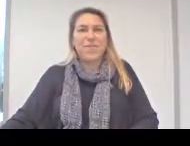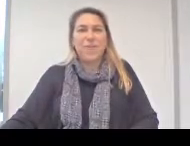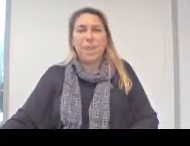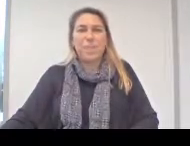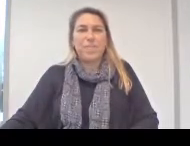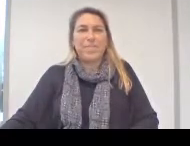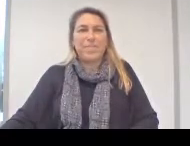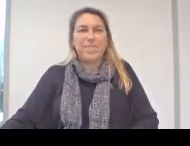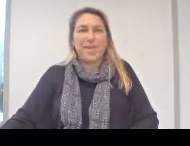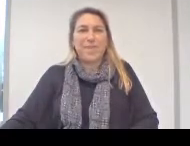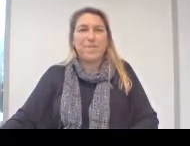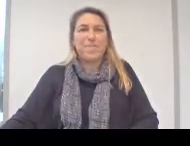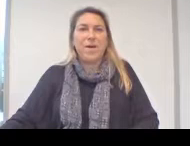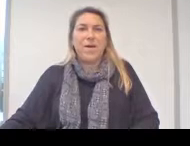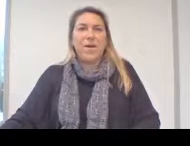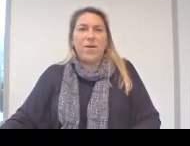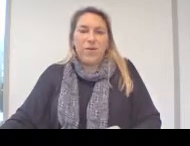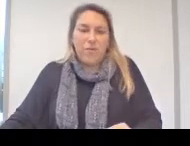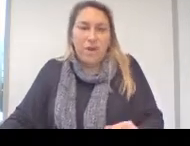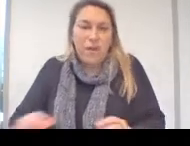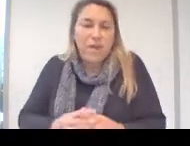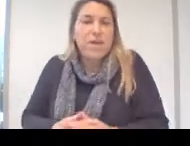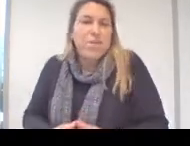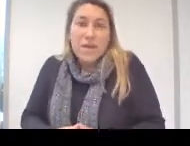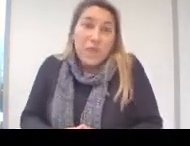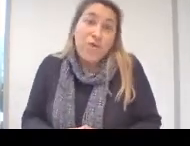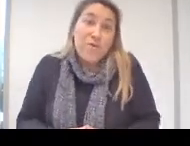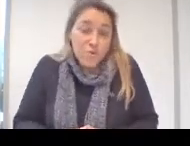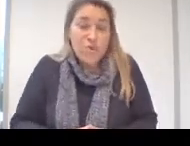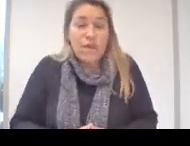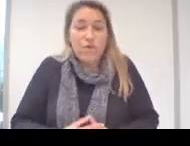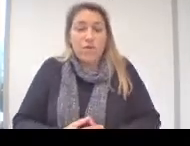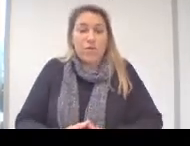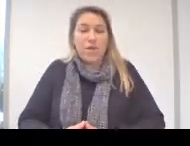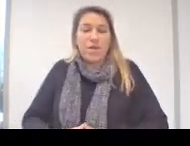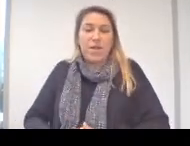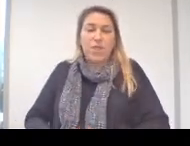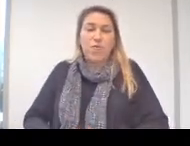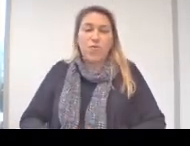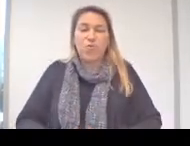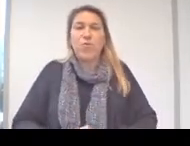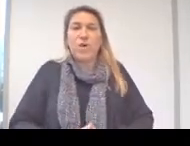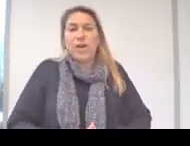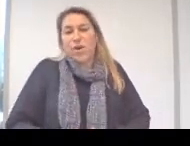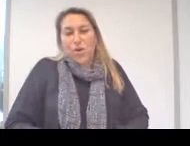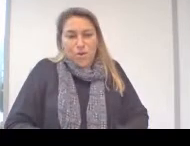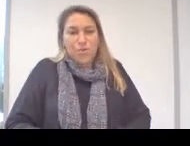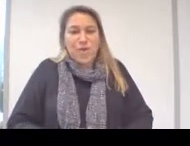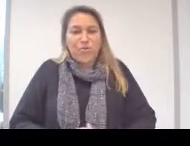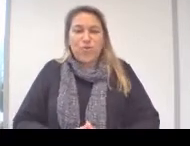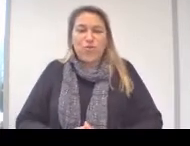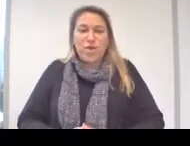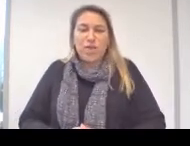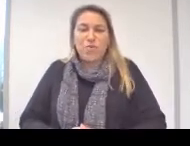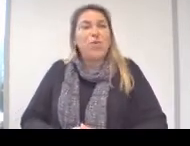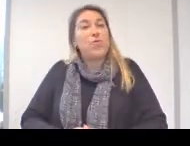Merci Sylvie. Merci. Voilà, bah, merci à nos intervenants. Il est temps de conclure. Le